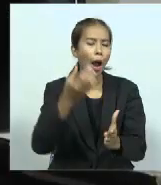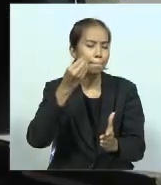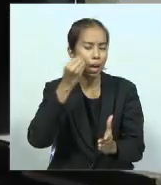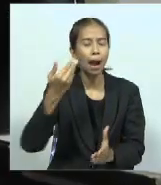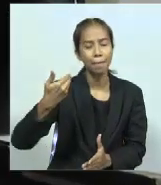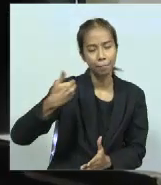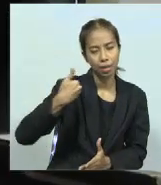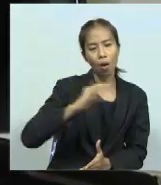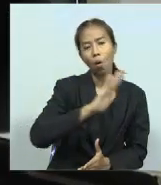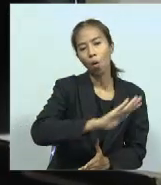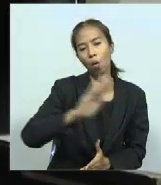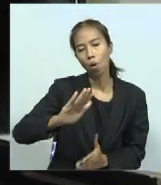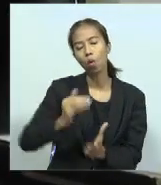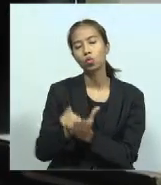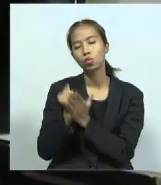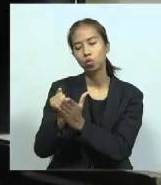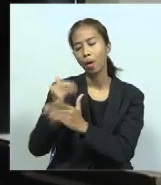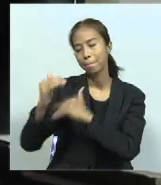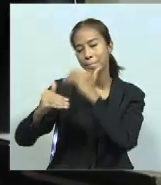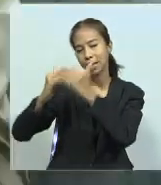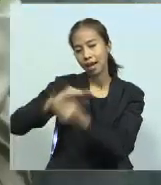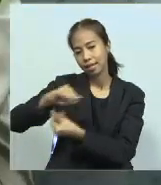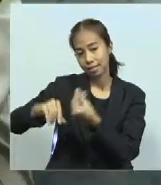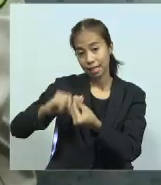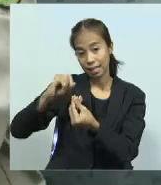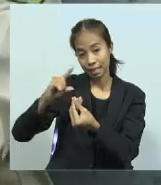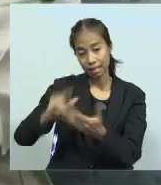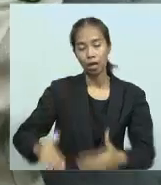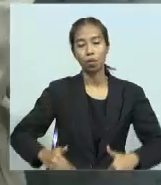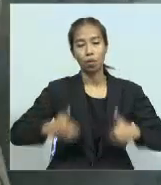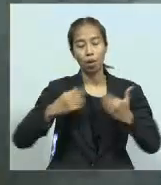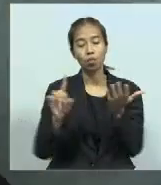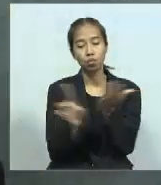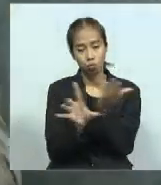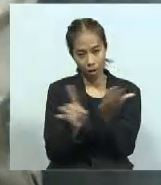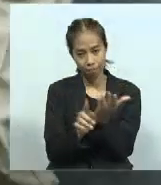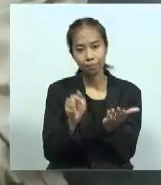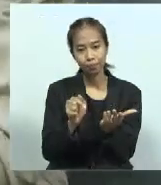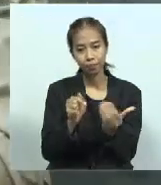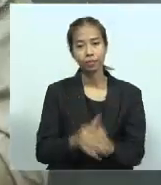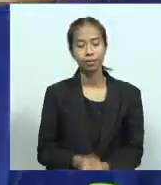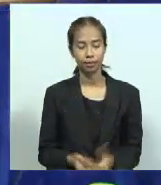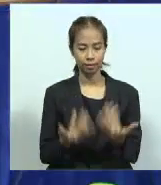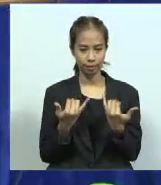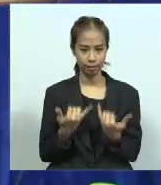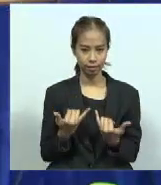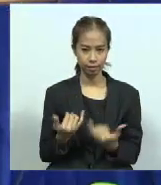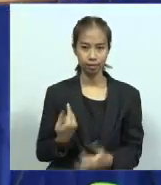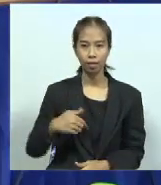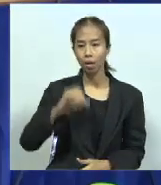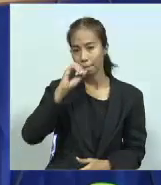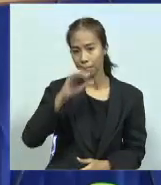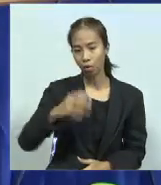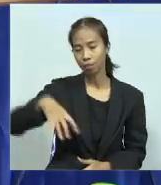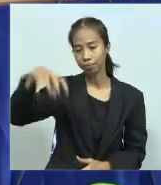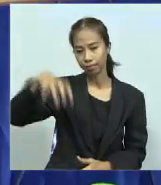ยู่อาศัยพัฒนาเศรษฐกิจสังคมพัฒนาคุณภาพชีวิตของผู้มีรายได้น้อยโดยได้มอบหมายให้สถาบันพัฒนาองค์